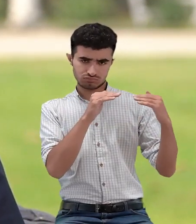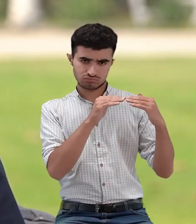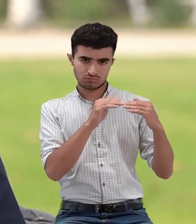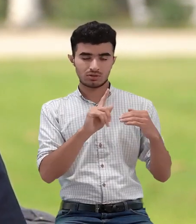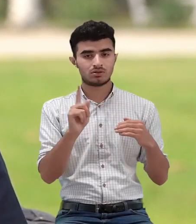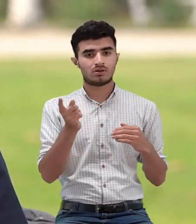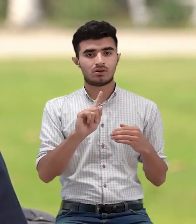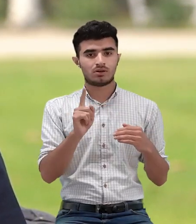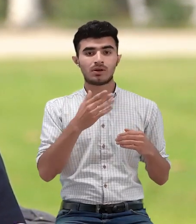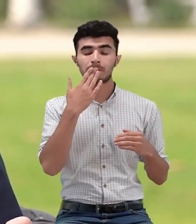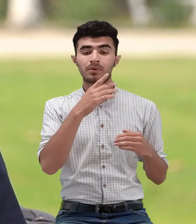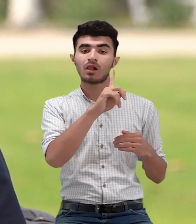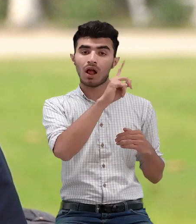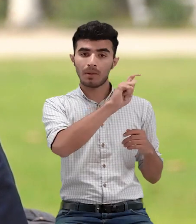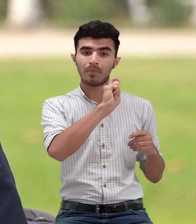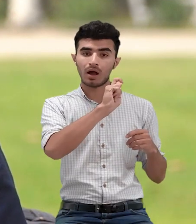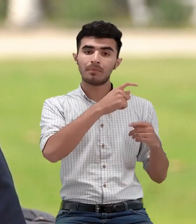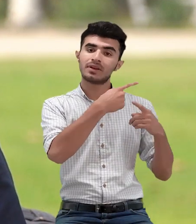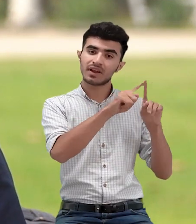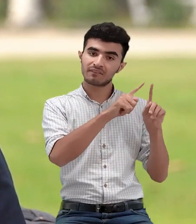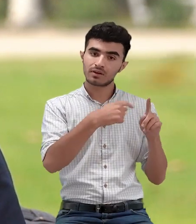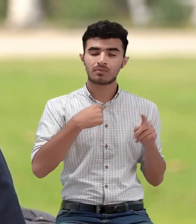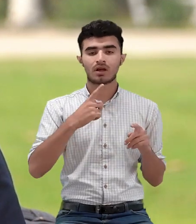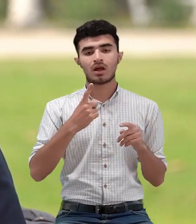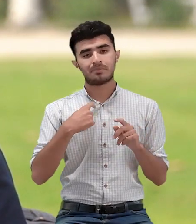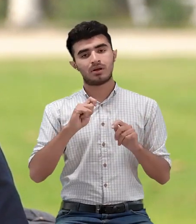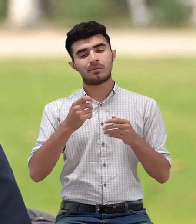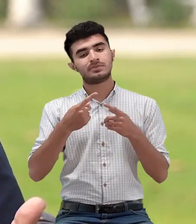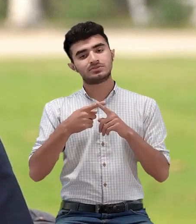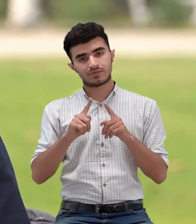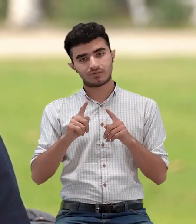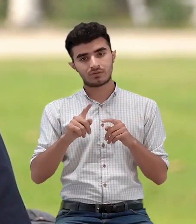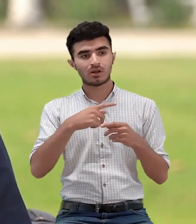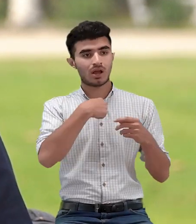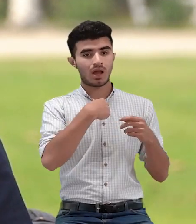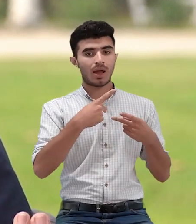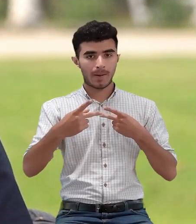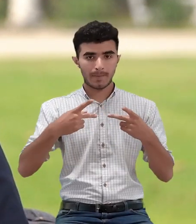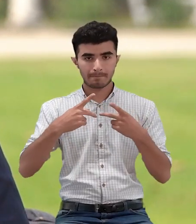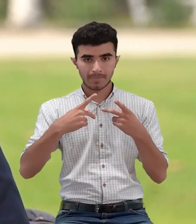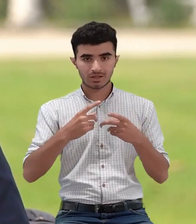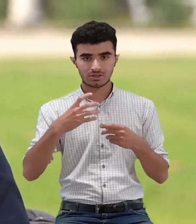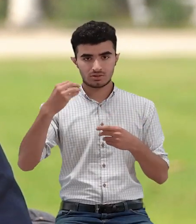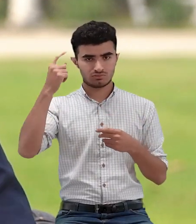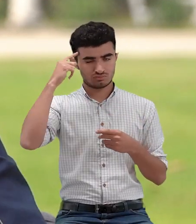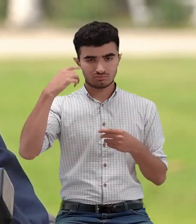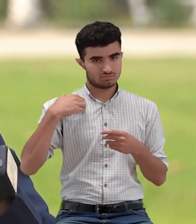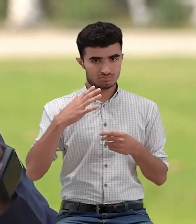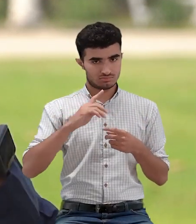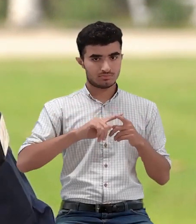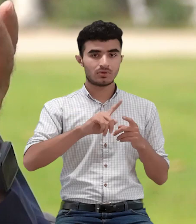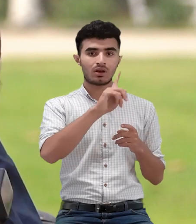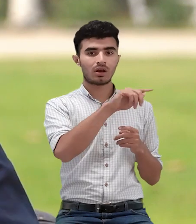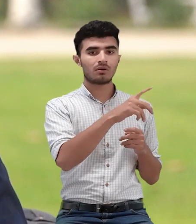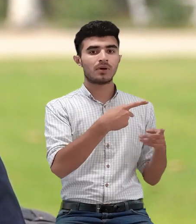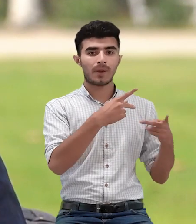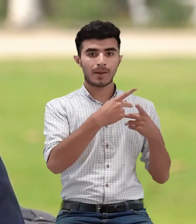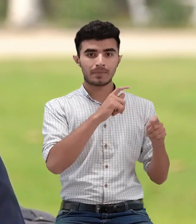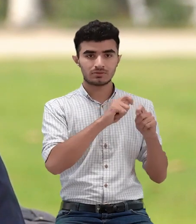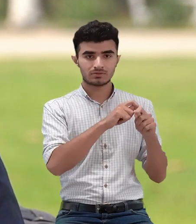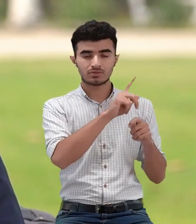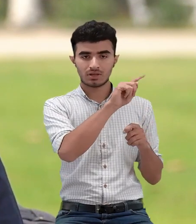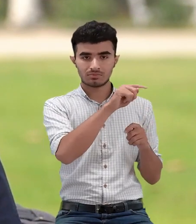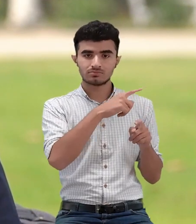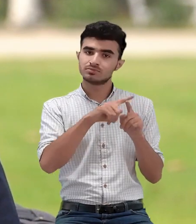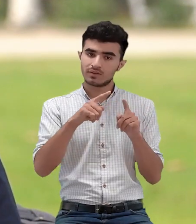ہوں۔ ہو سکتا ہے مجھے اللہ تعالیٰ نے سوچنے والا انسان بنایا ہو، کاروبار کرنے والا بنا ہی نہ ہو، اور میں دیکھ رہا ہوں کہ وہ کاروبار میں آگے بڑھ رہا